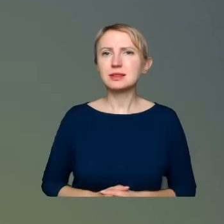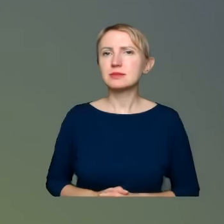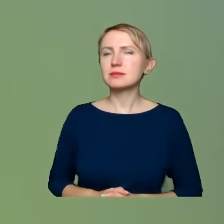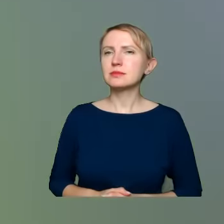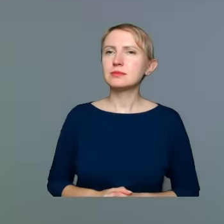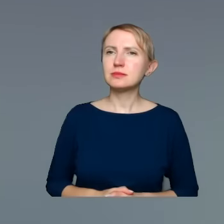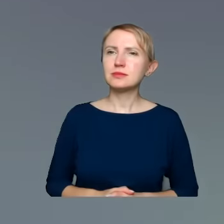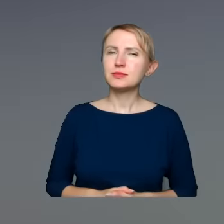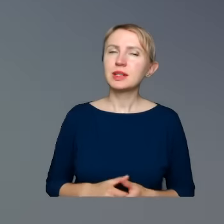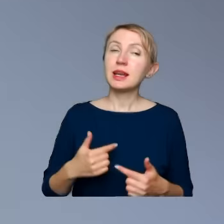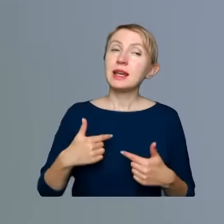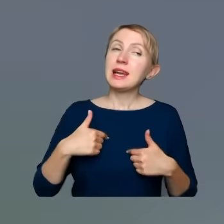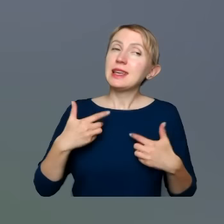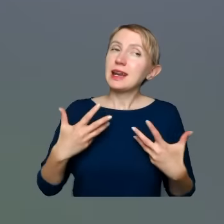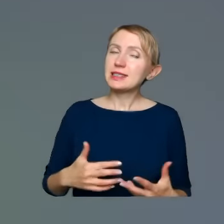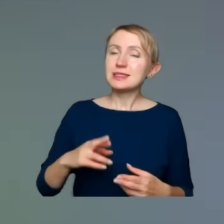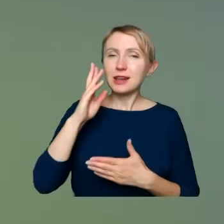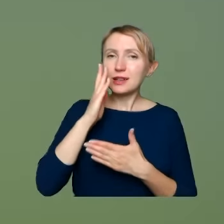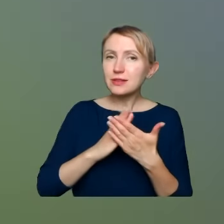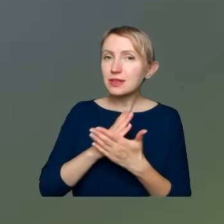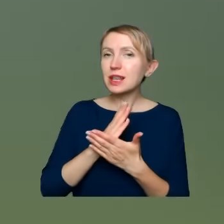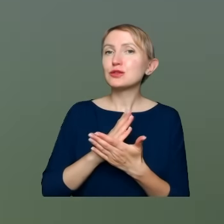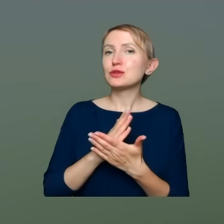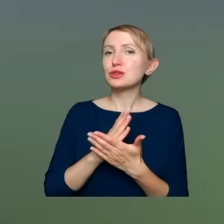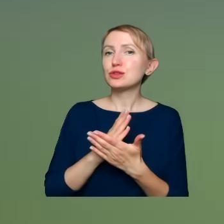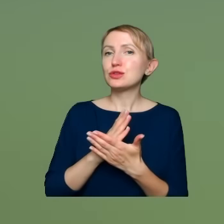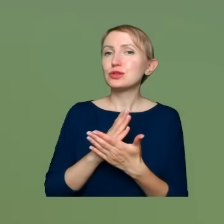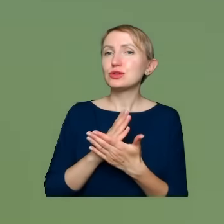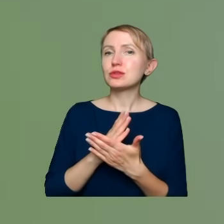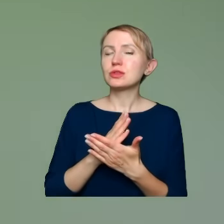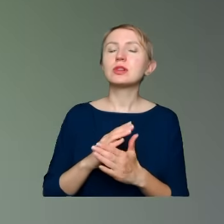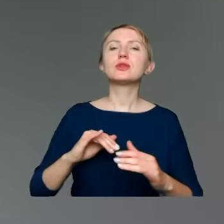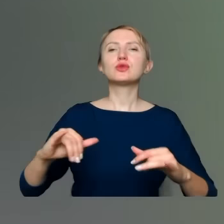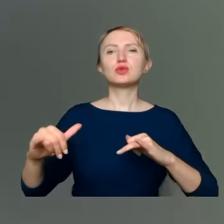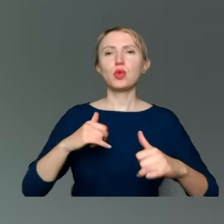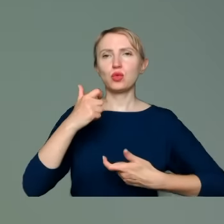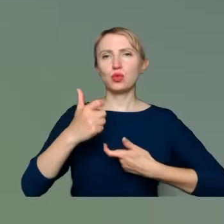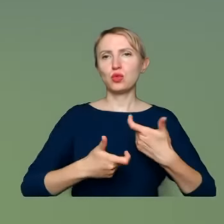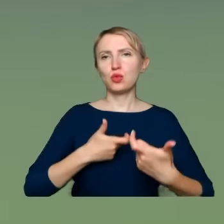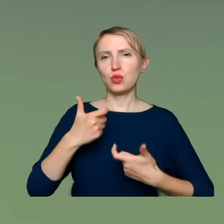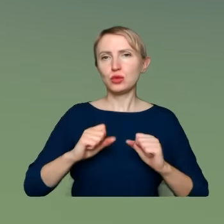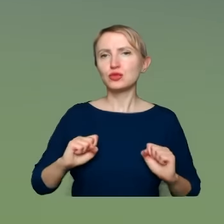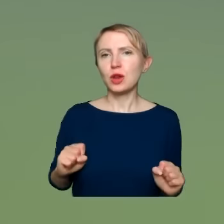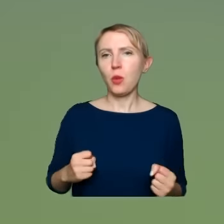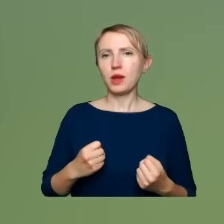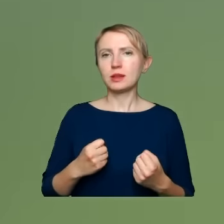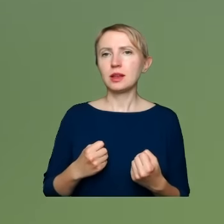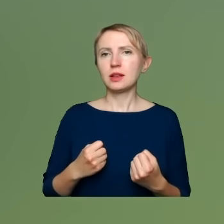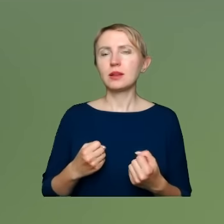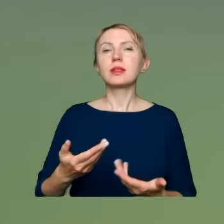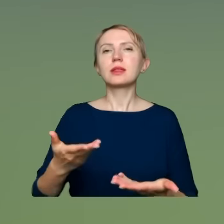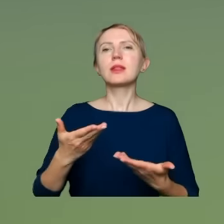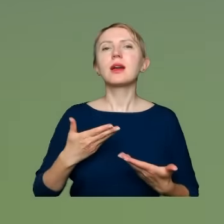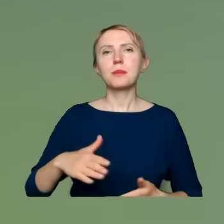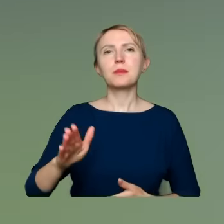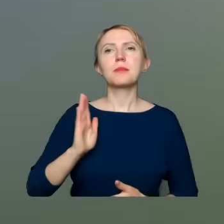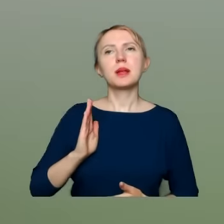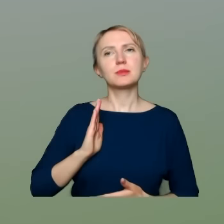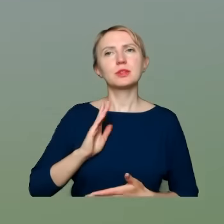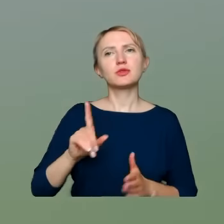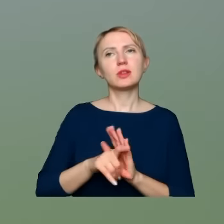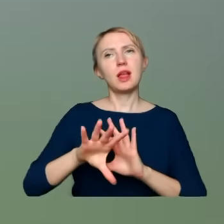Chcę wierzyć i biorę za dobrą monetę, że rząd podejmuje działania, które zapewnią bezpieczeństwo nam